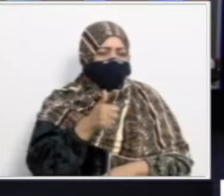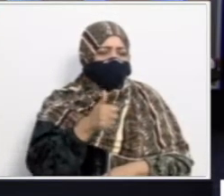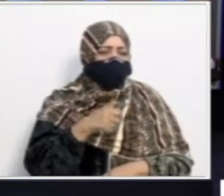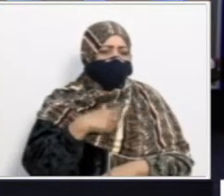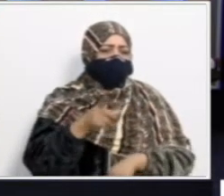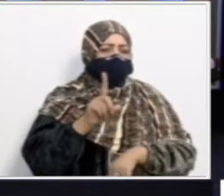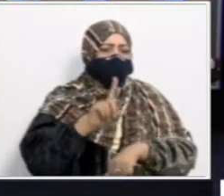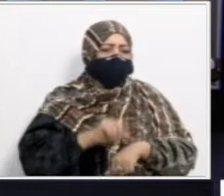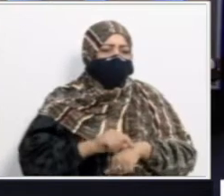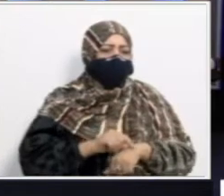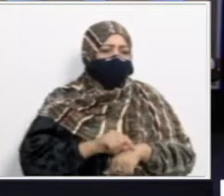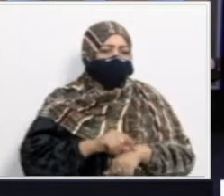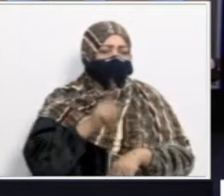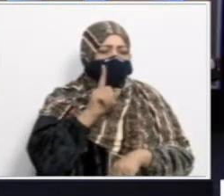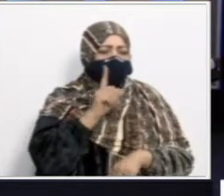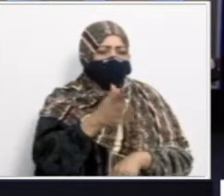احد اعمامه.